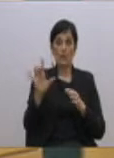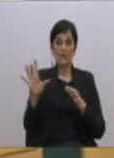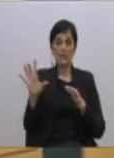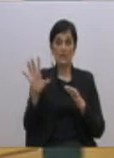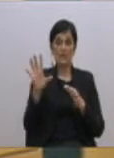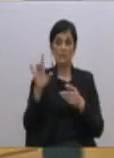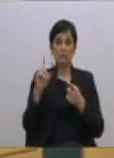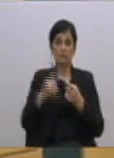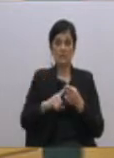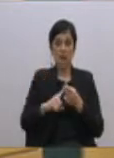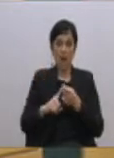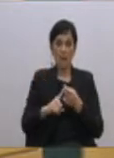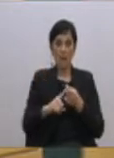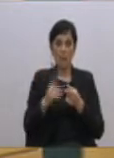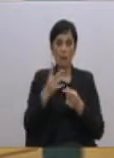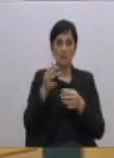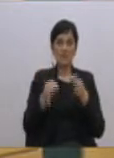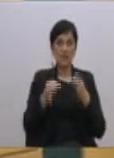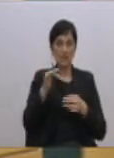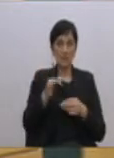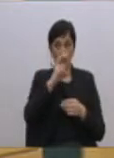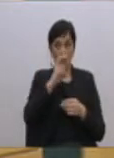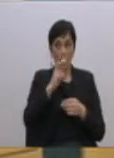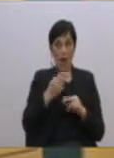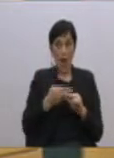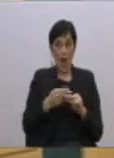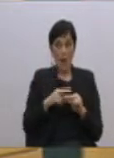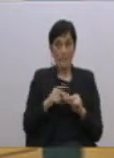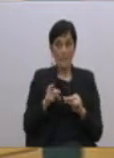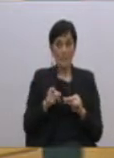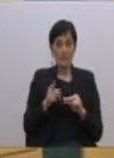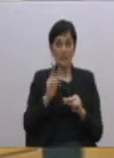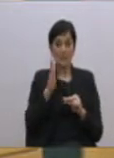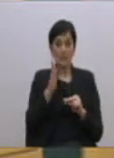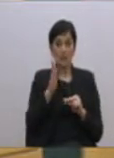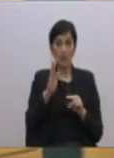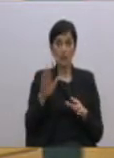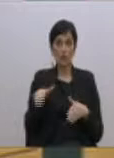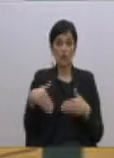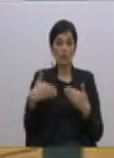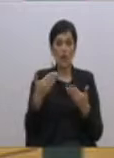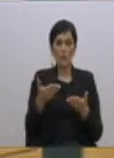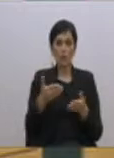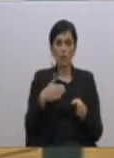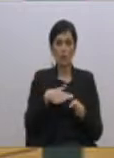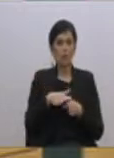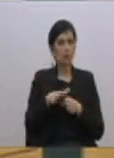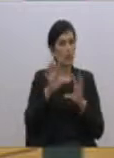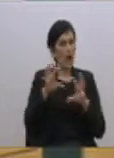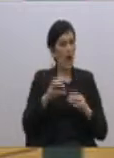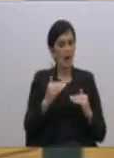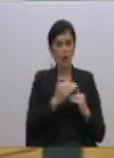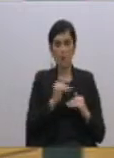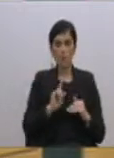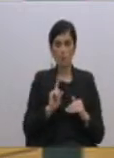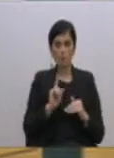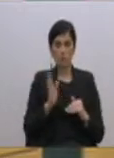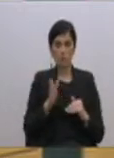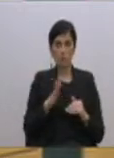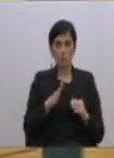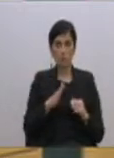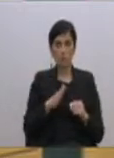გახდეს საკანონმდებლო სასამართლო ხელისუფლება. ცევა რა თქმა უნდა ეს შემოთავაზება სრულიად არაკონსტიტუციურად.